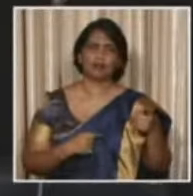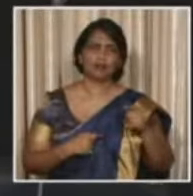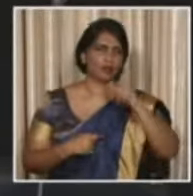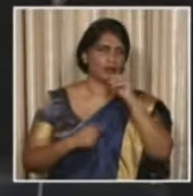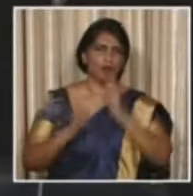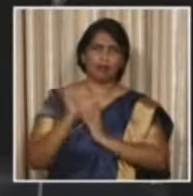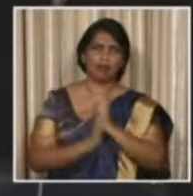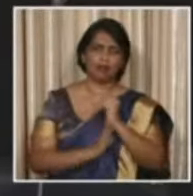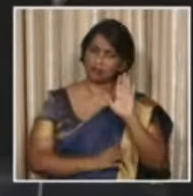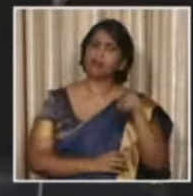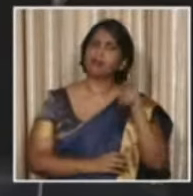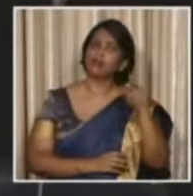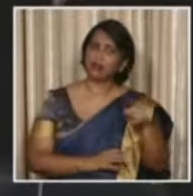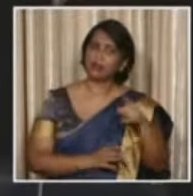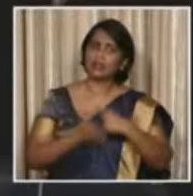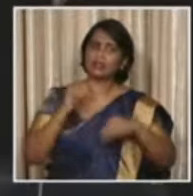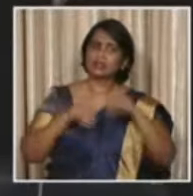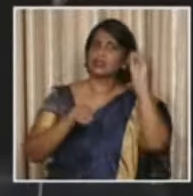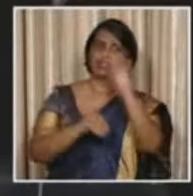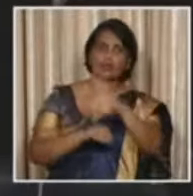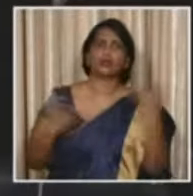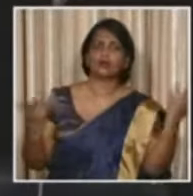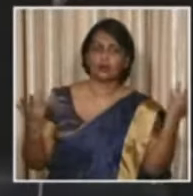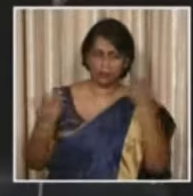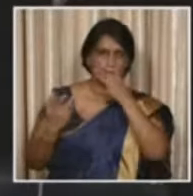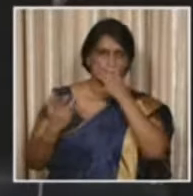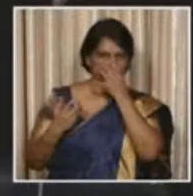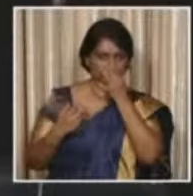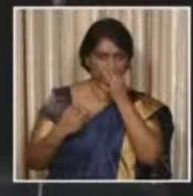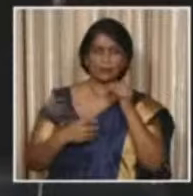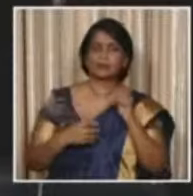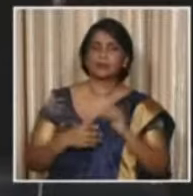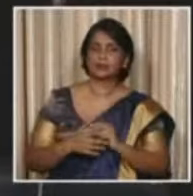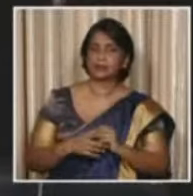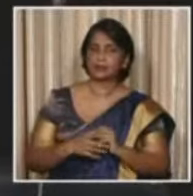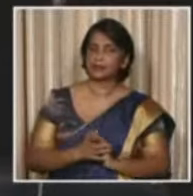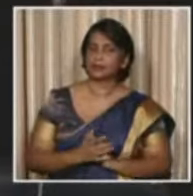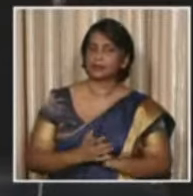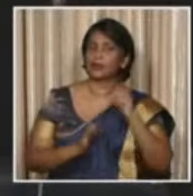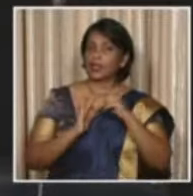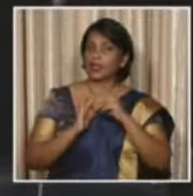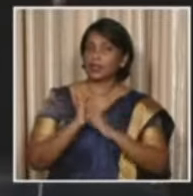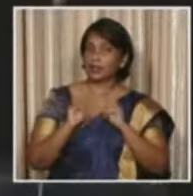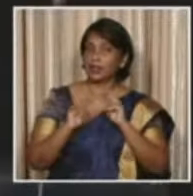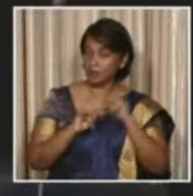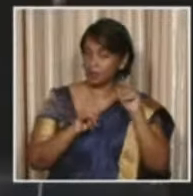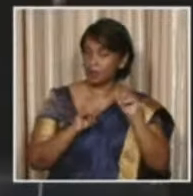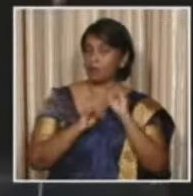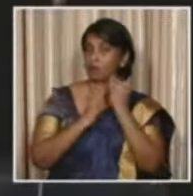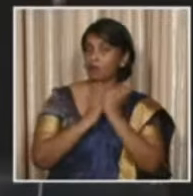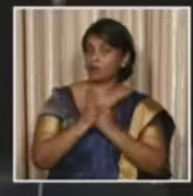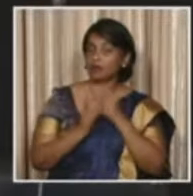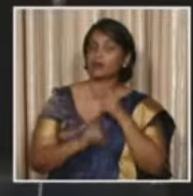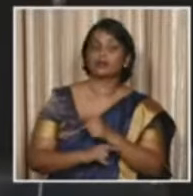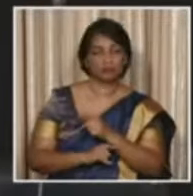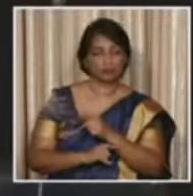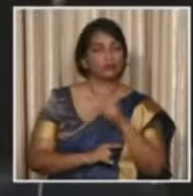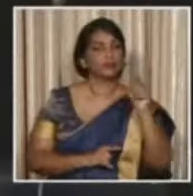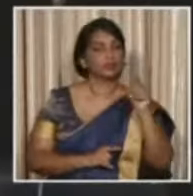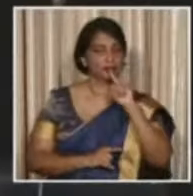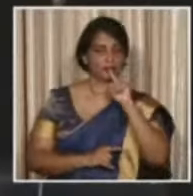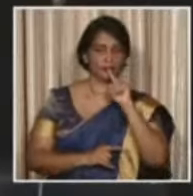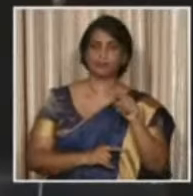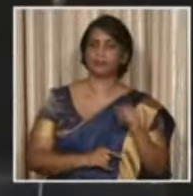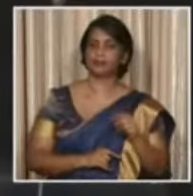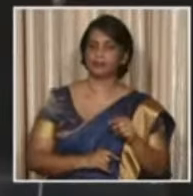සදාචාරාත්මක අයිතියක් තියෙනවා. මොකද ඔබතුමා ඡන්ද දුන්නේ නේද? You said that the IMF program was required to stabilize